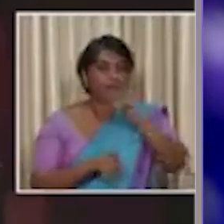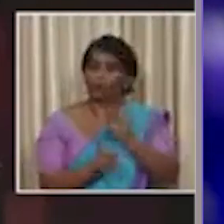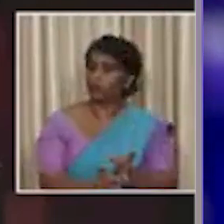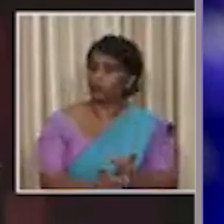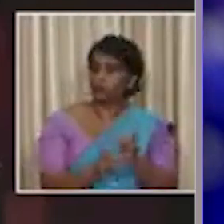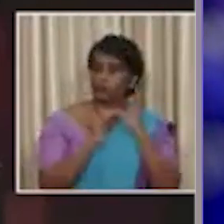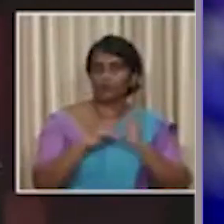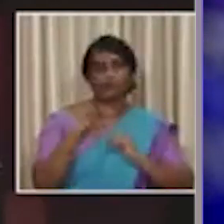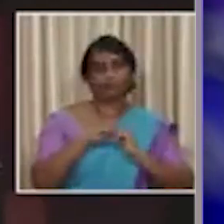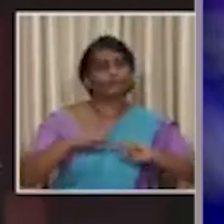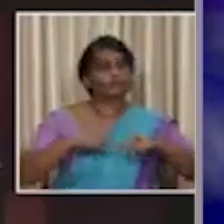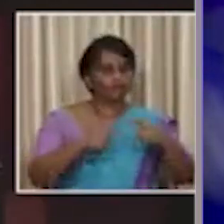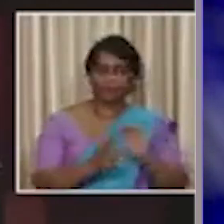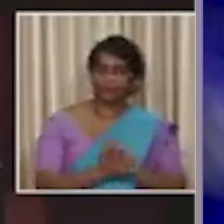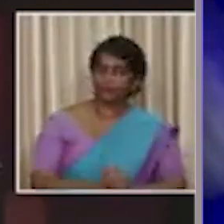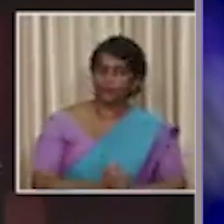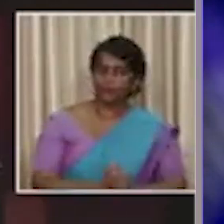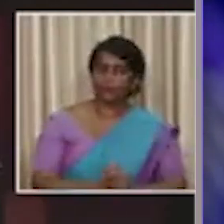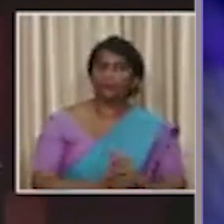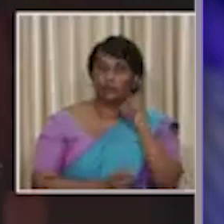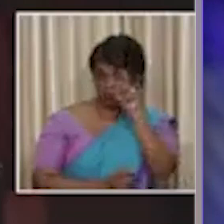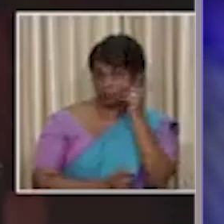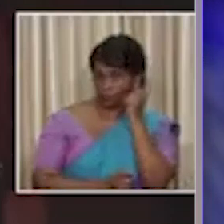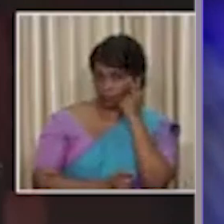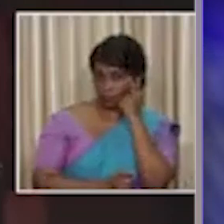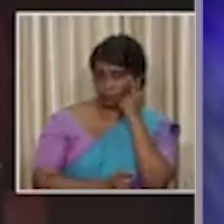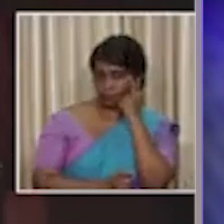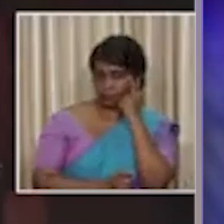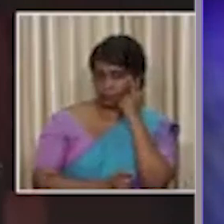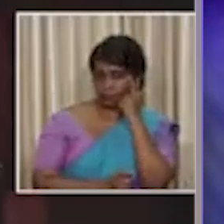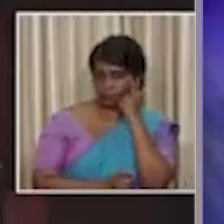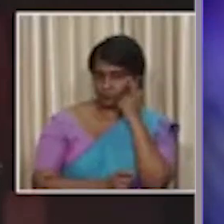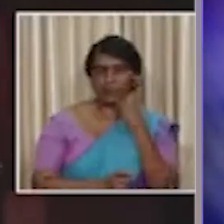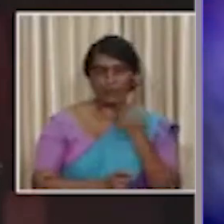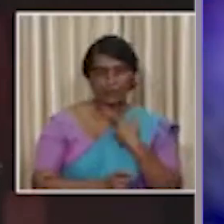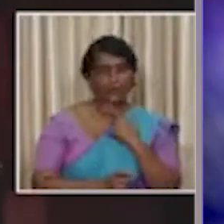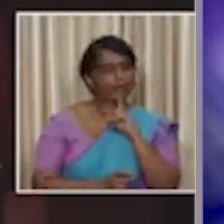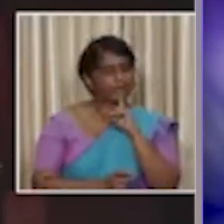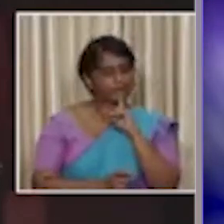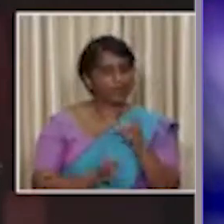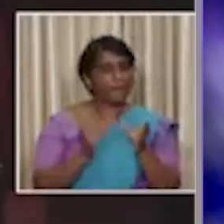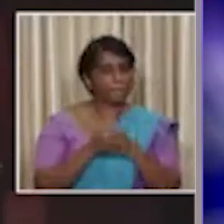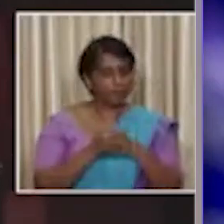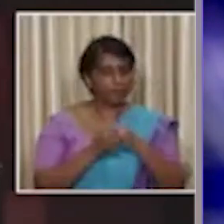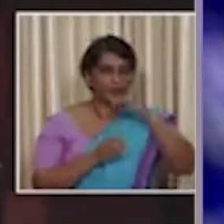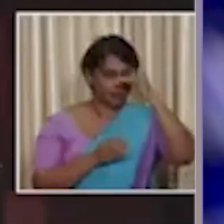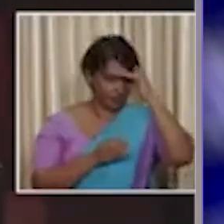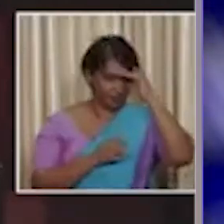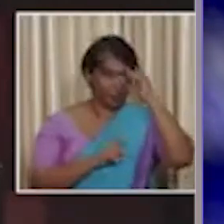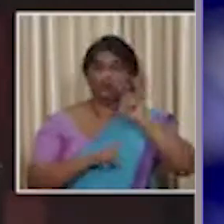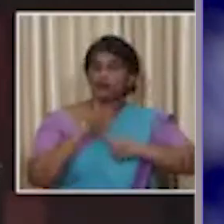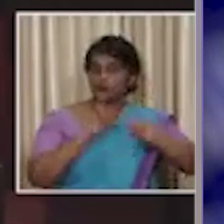வந்தோம். அதற்காக எங்களுக்கு முன்னாள் சிறந்த மூன்று புத்திஜீவிகள் திறமையான சட்டத்திறனிகளும் இருந்தனர்.